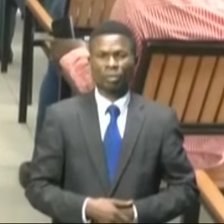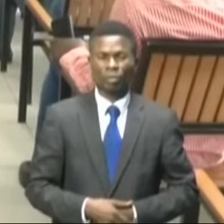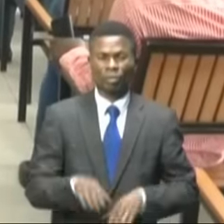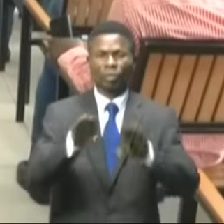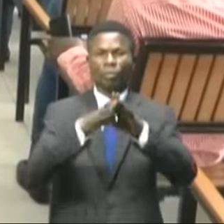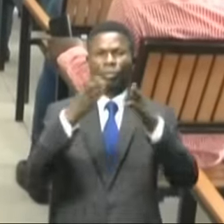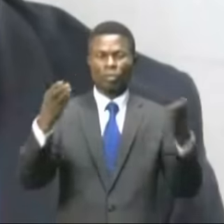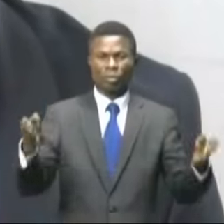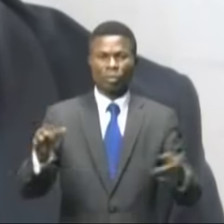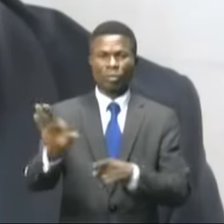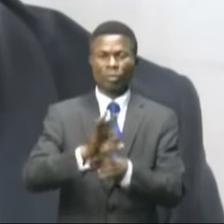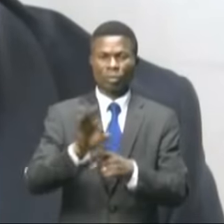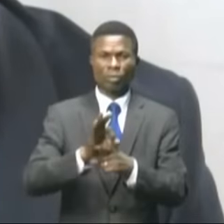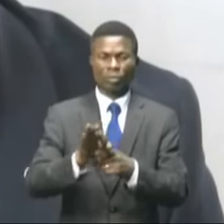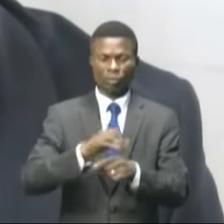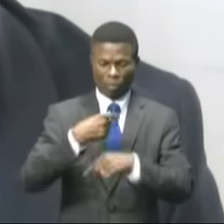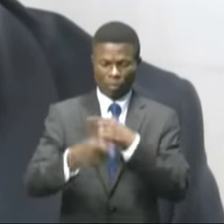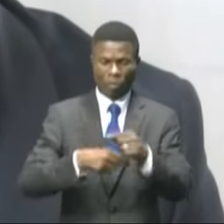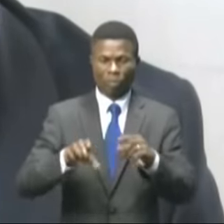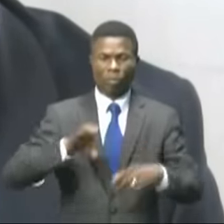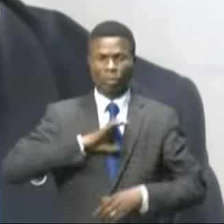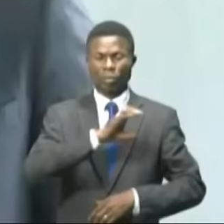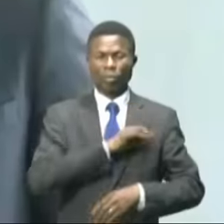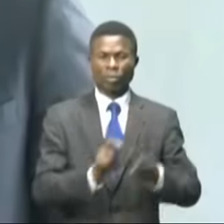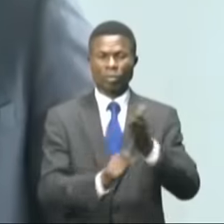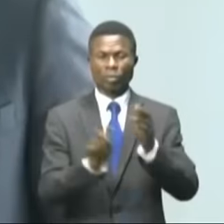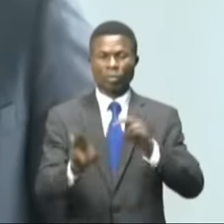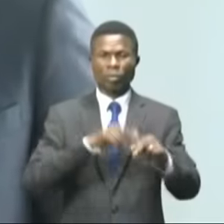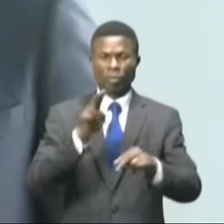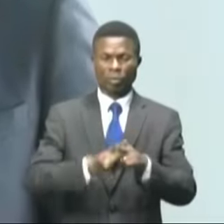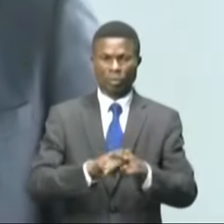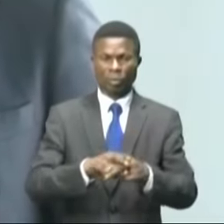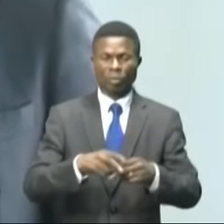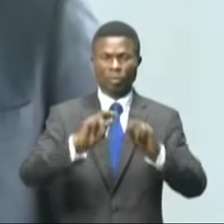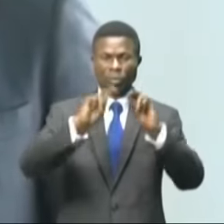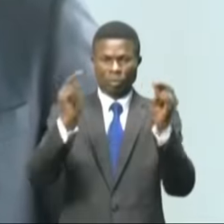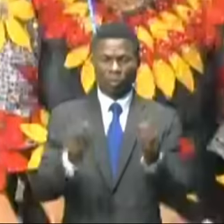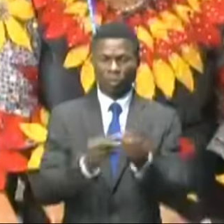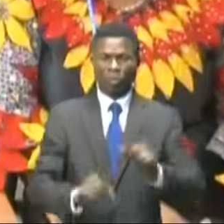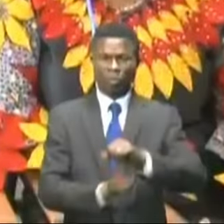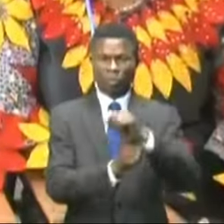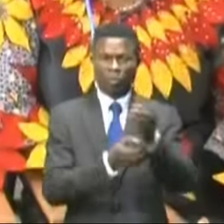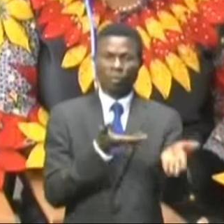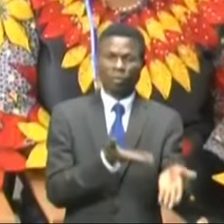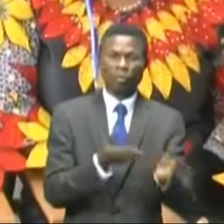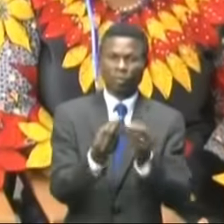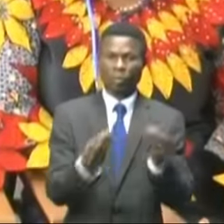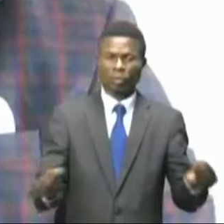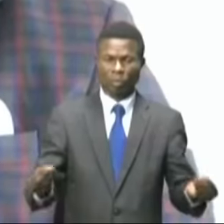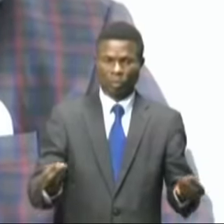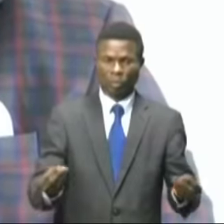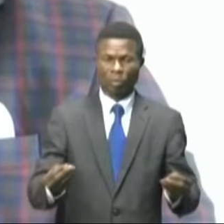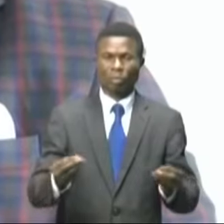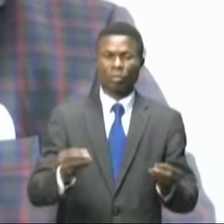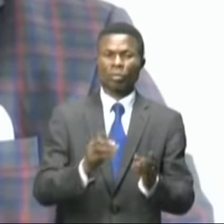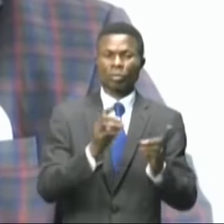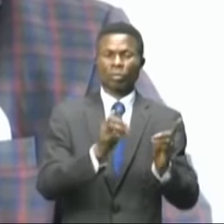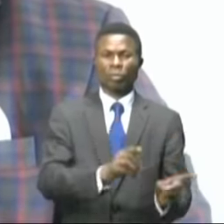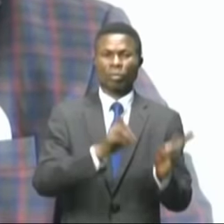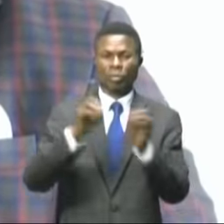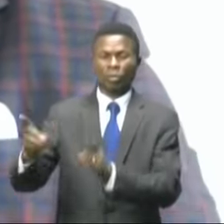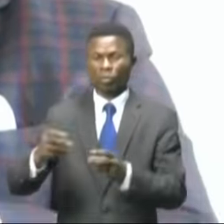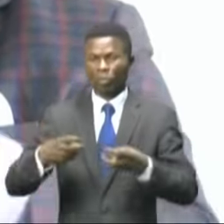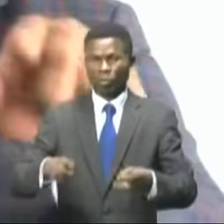Ouverture de l'atelier de lancement du comité technique national de la plateforme d'appui aux solutions dans le cadre des déplacements